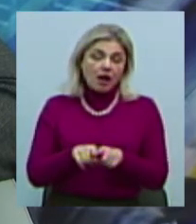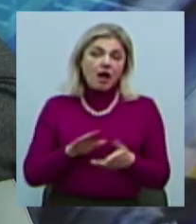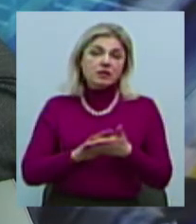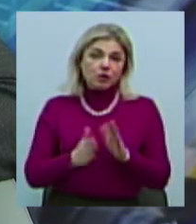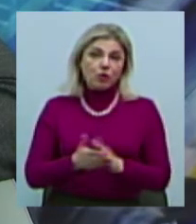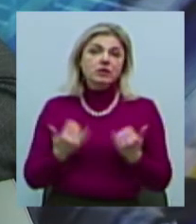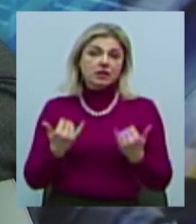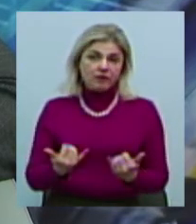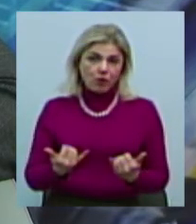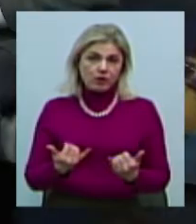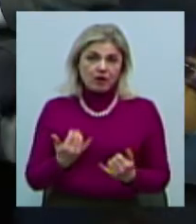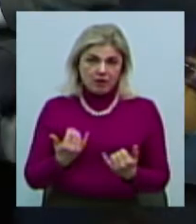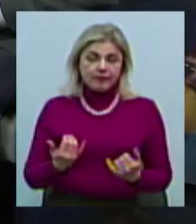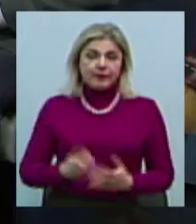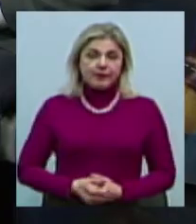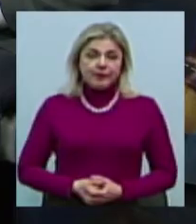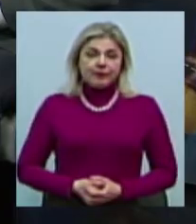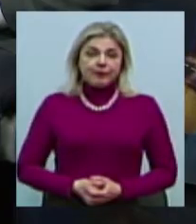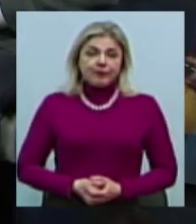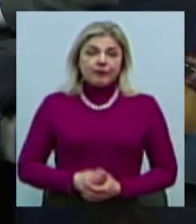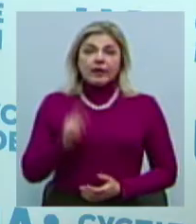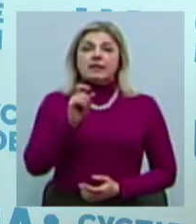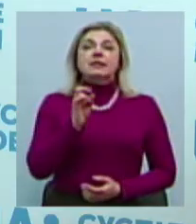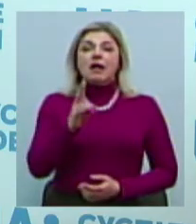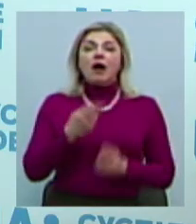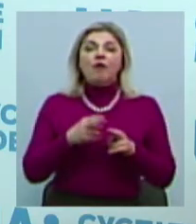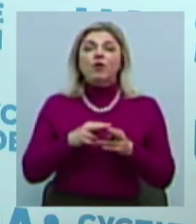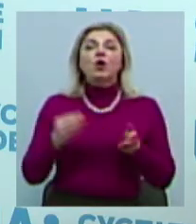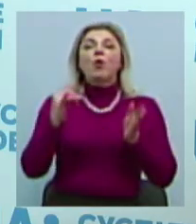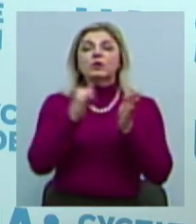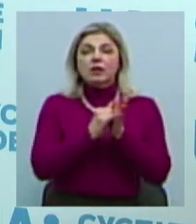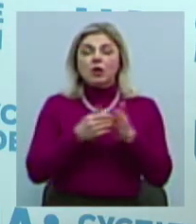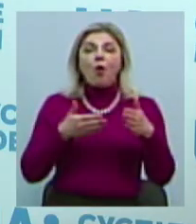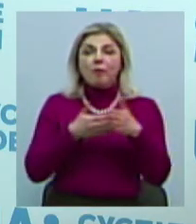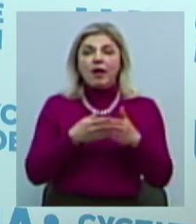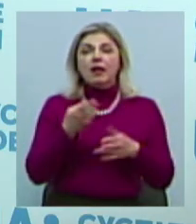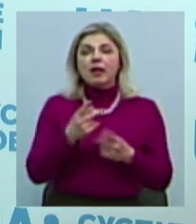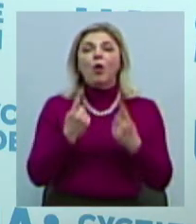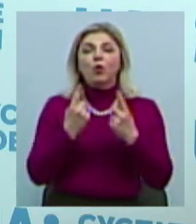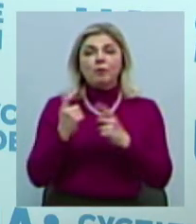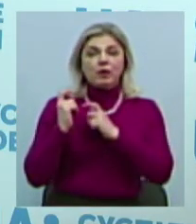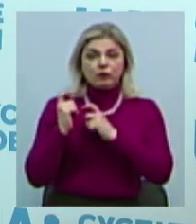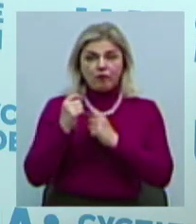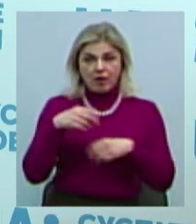Ну, теперь по черзі давайте. Знаки, які ви встановили, обмежуючи це для великотонажного